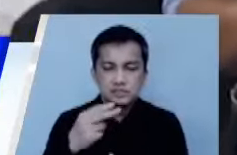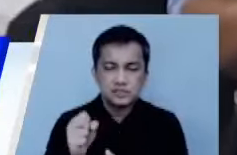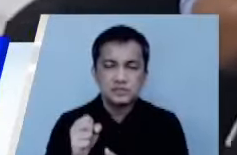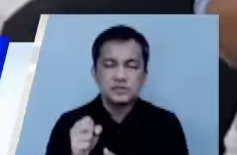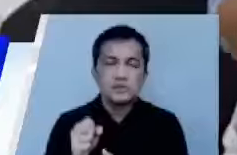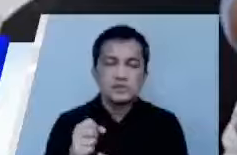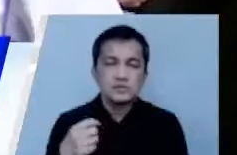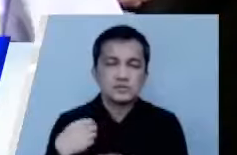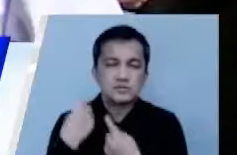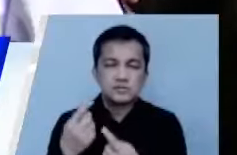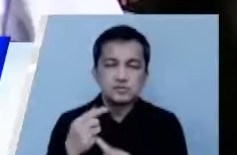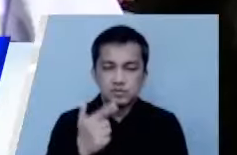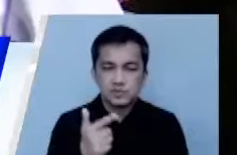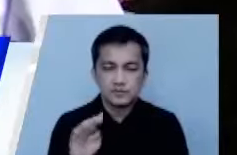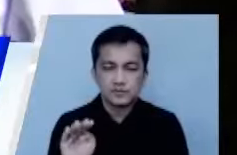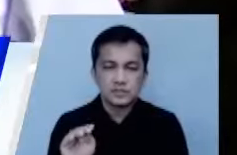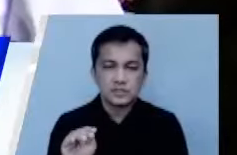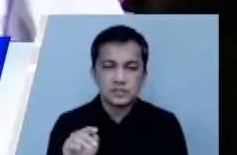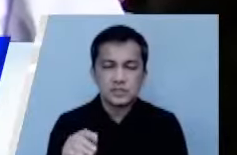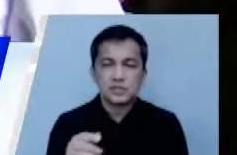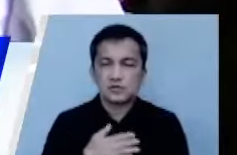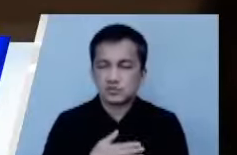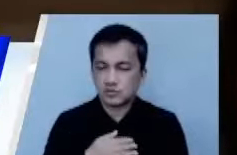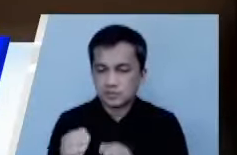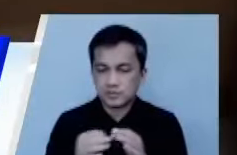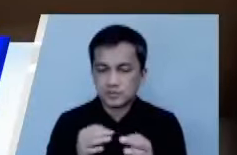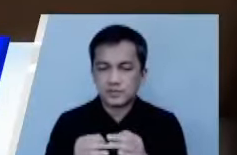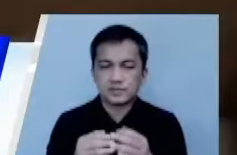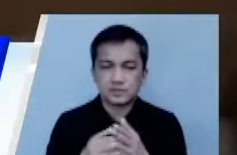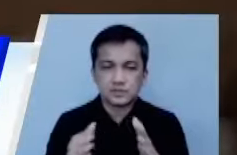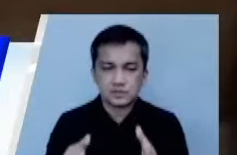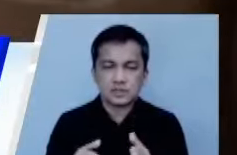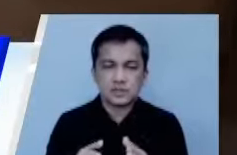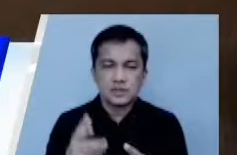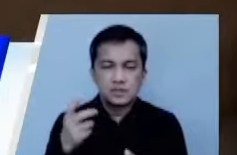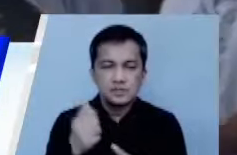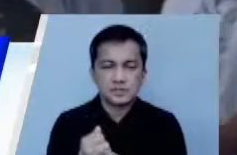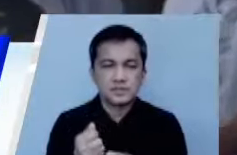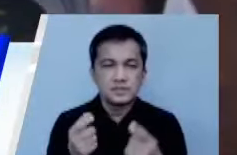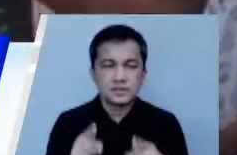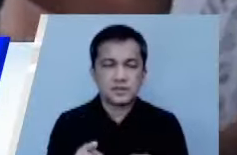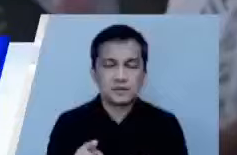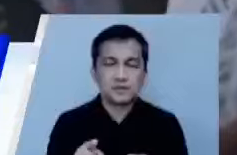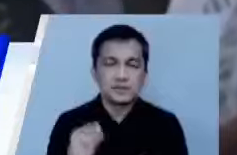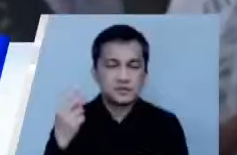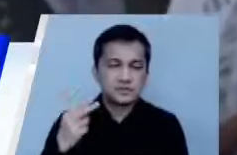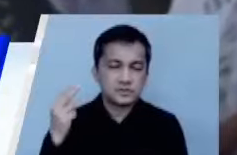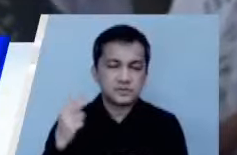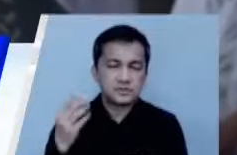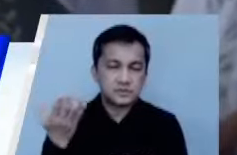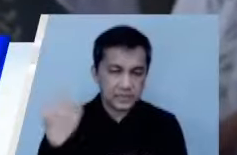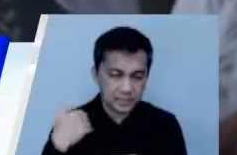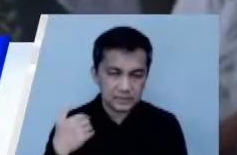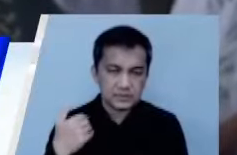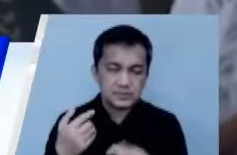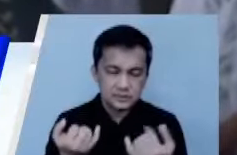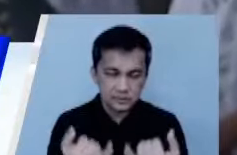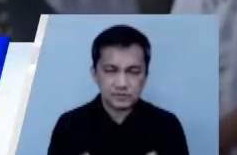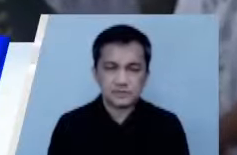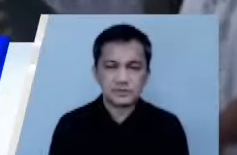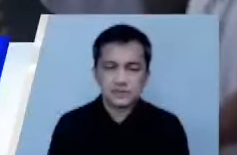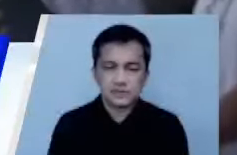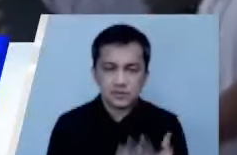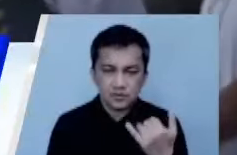niya maipaliwanag sa mga estudyante Ang Mga implikasyon ng mga nangyari n nakaraan sa kasalukuyan kayo kami kaya ganyan ang ugali